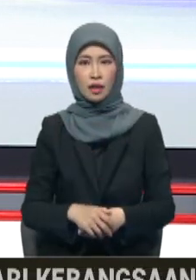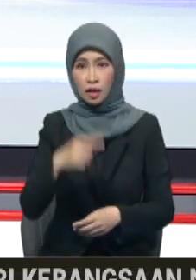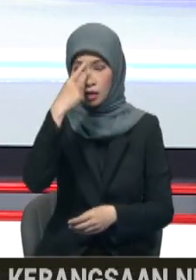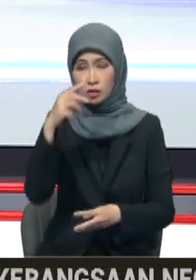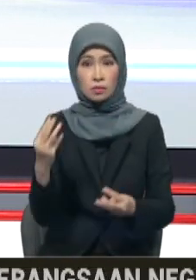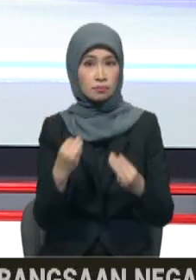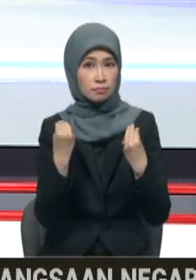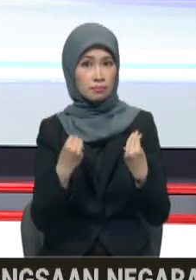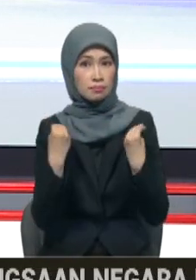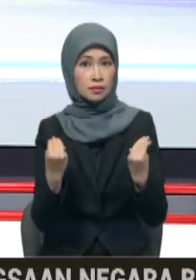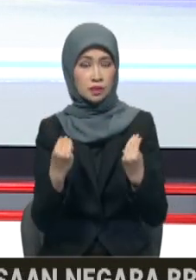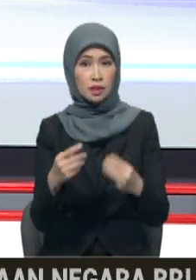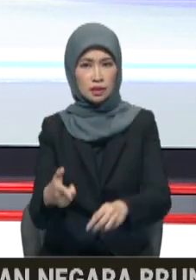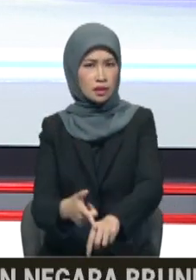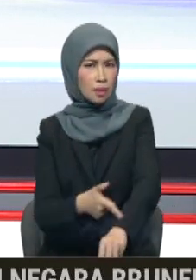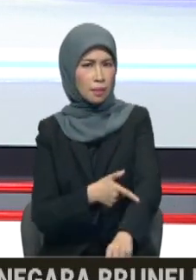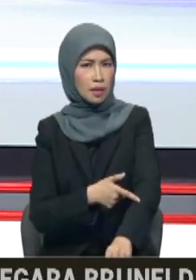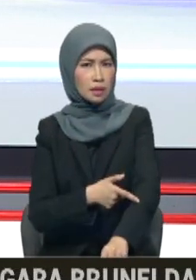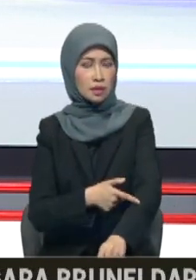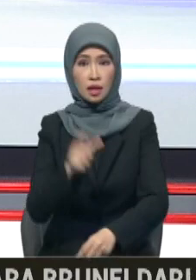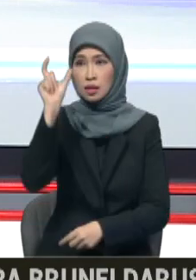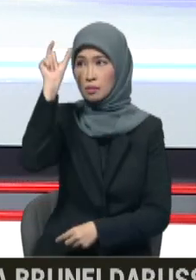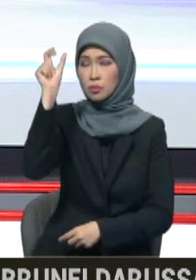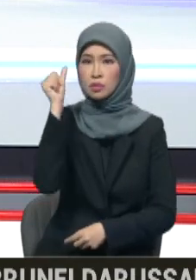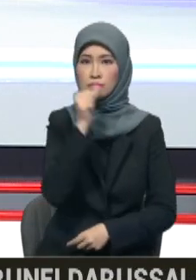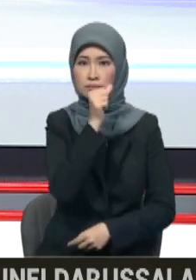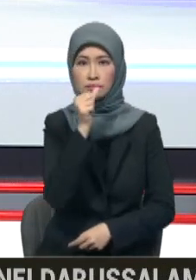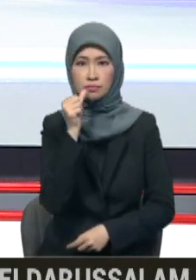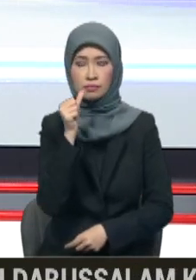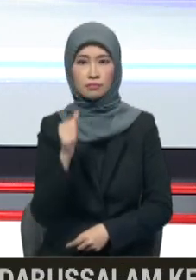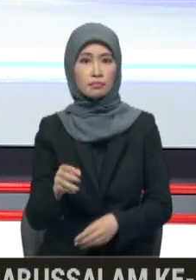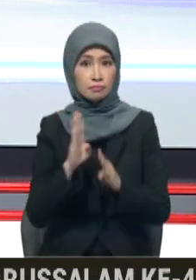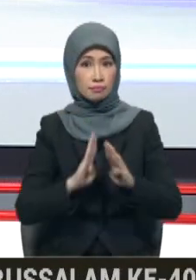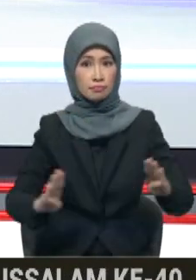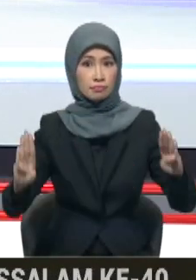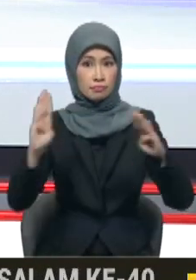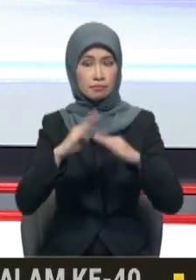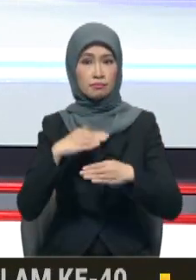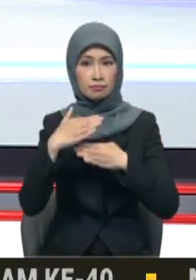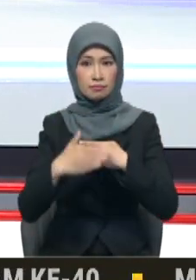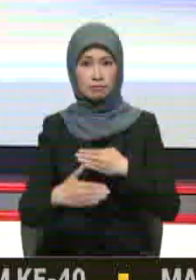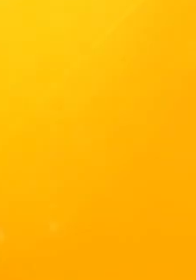aktiviti takmir sepanjang bulan Ramadan ikuti bahan beritanya selepas ini